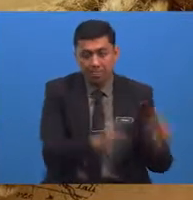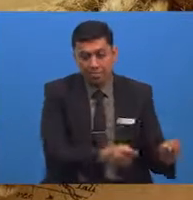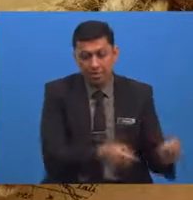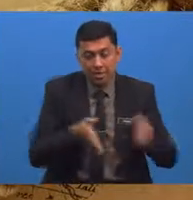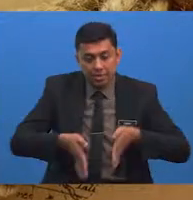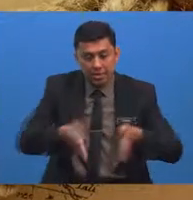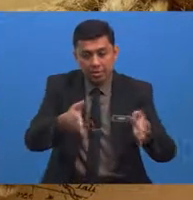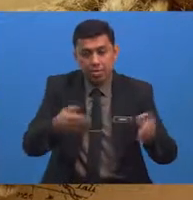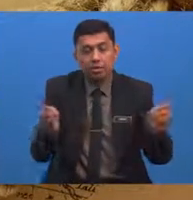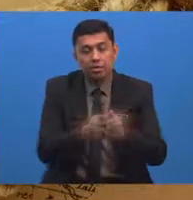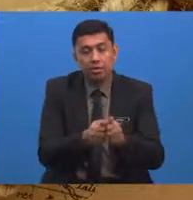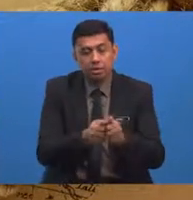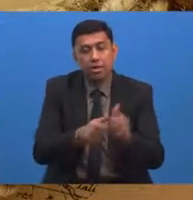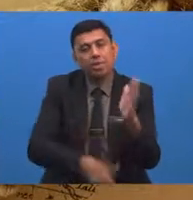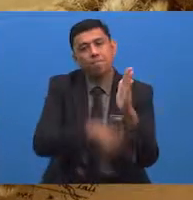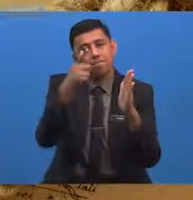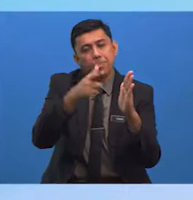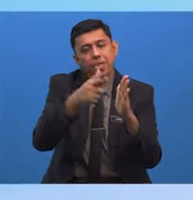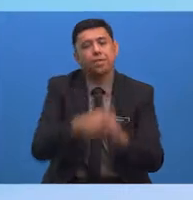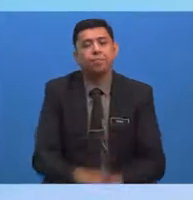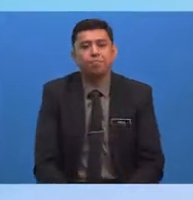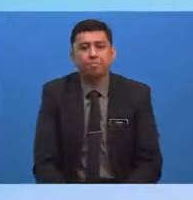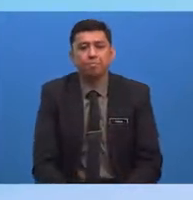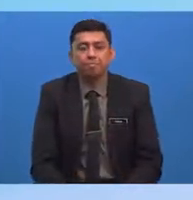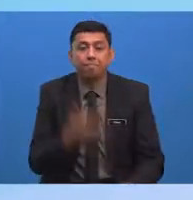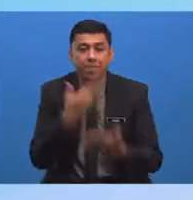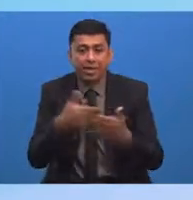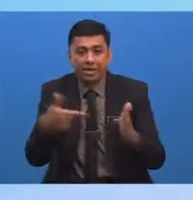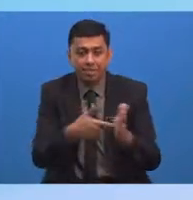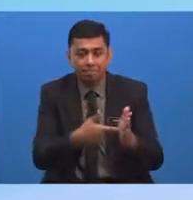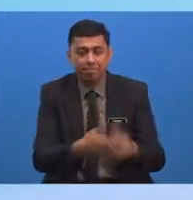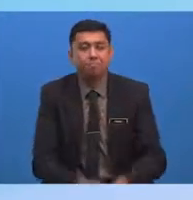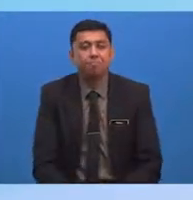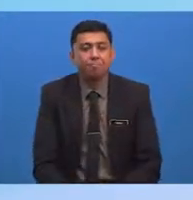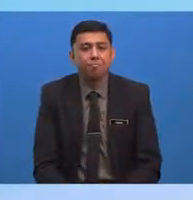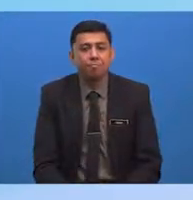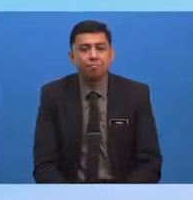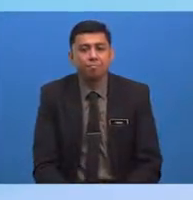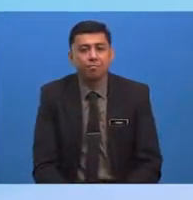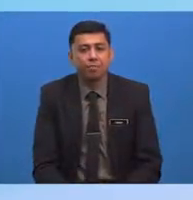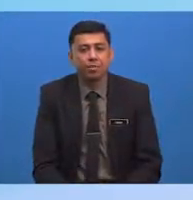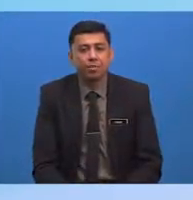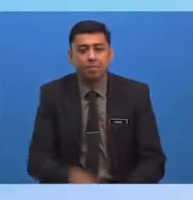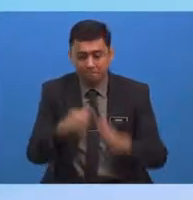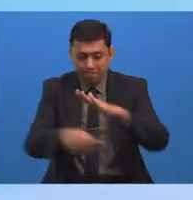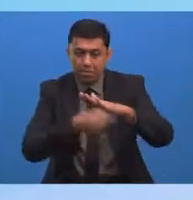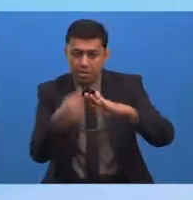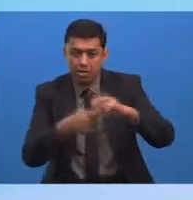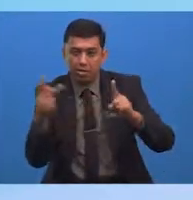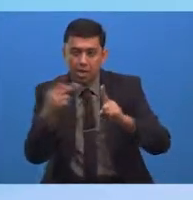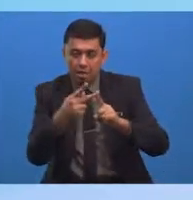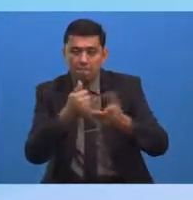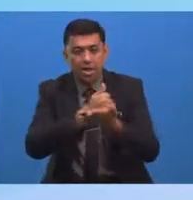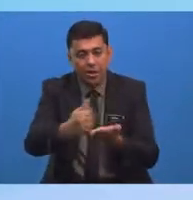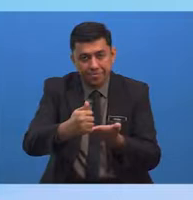pentadbiran dijalankan dengan lebih berkesan. Dasar yang dilaksanakan oleh dinasti Brooke di Sarawak berasaskan